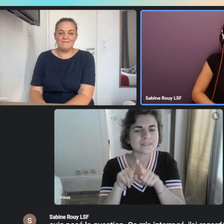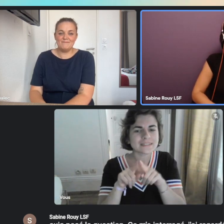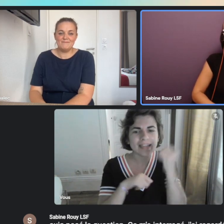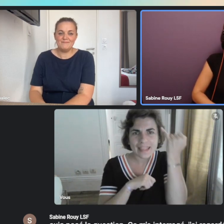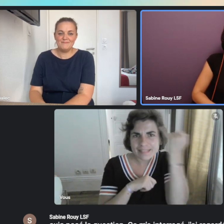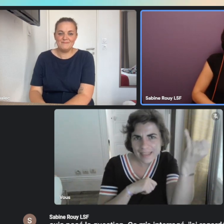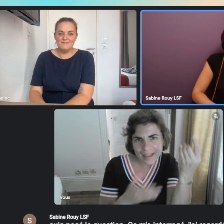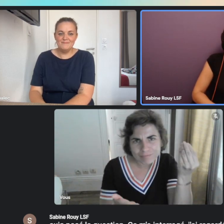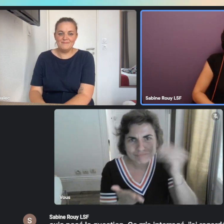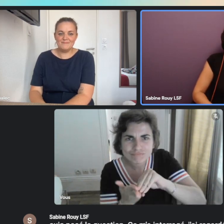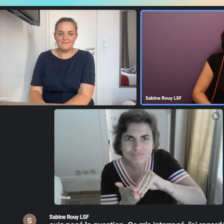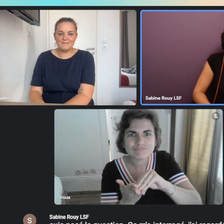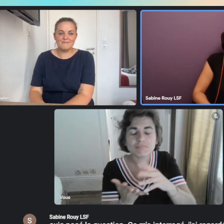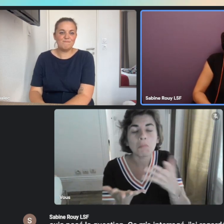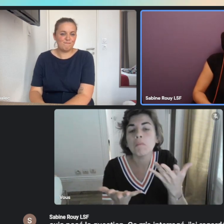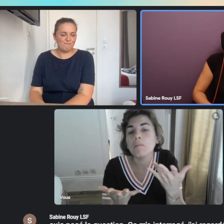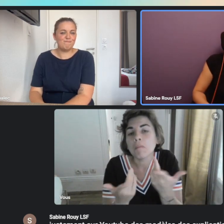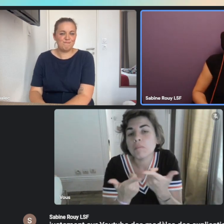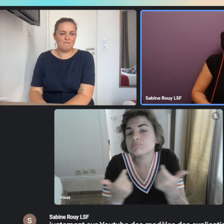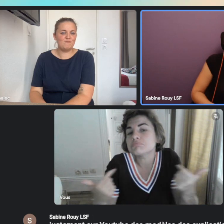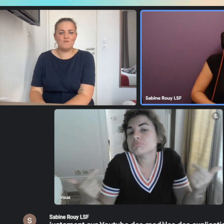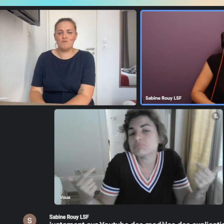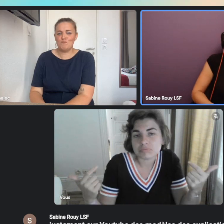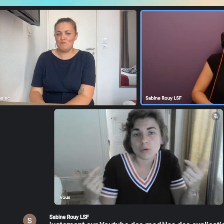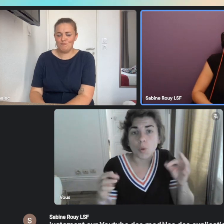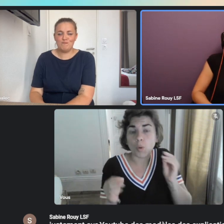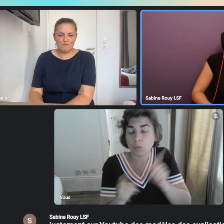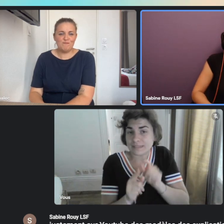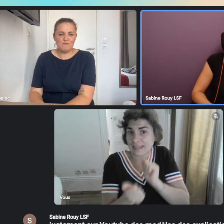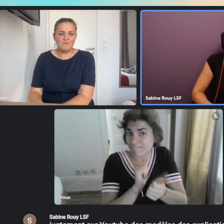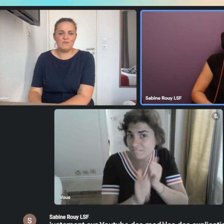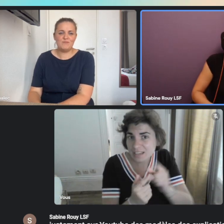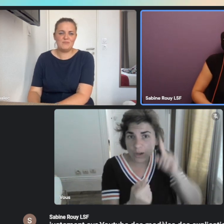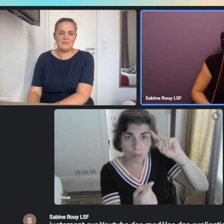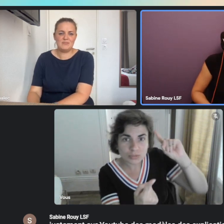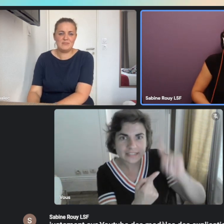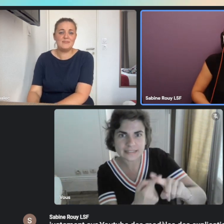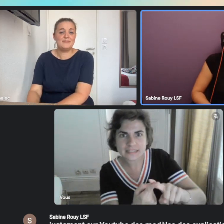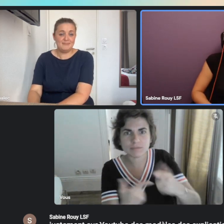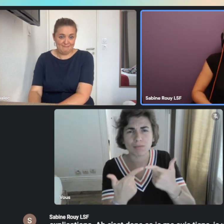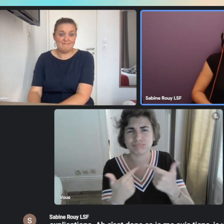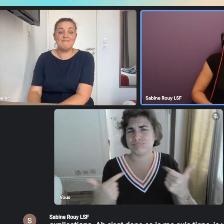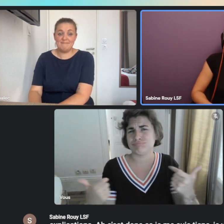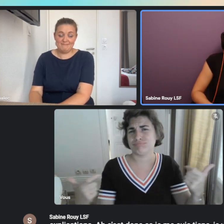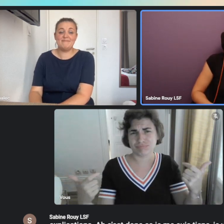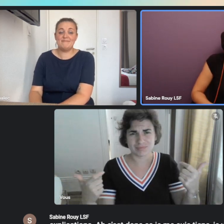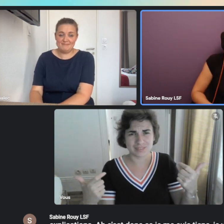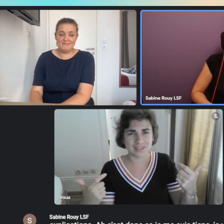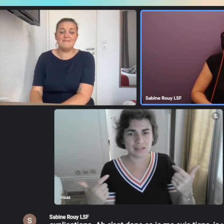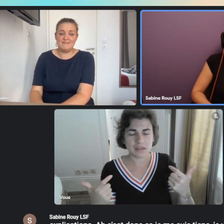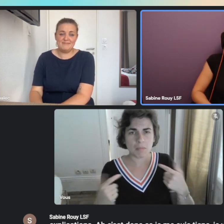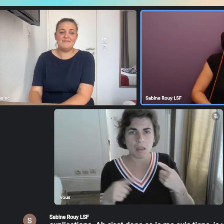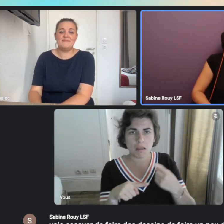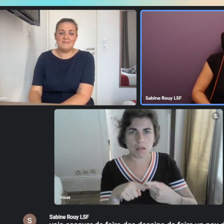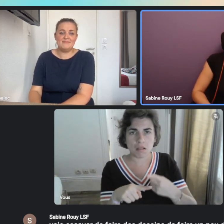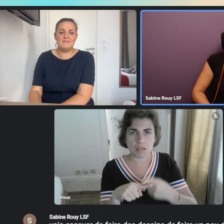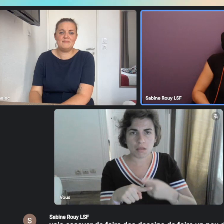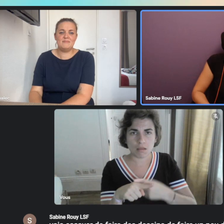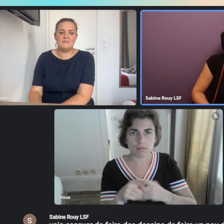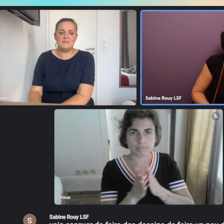organisation, au niveau des idées justement, des choses à noter, de différentes choses, au niveau, des défis